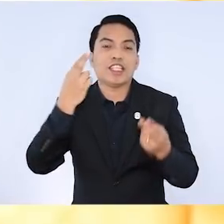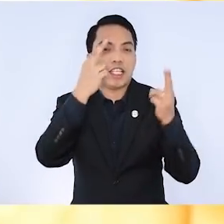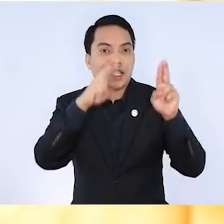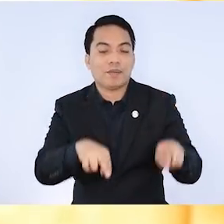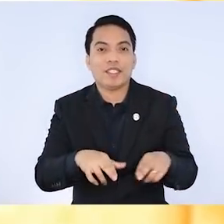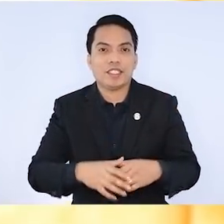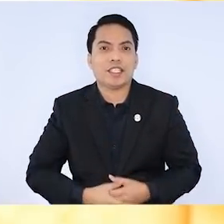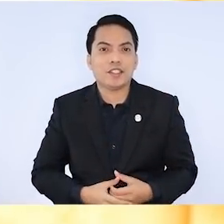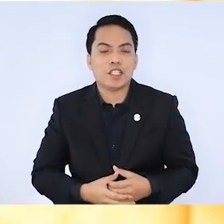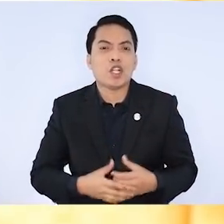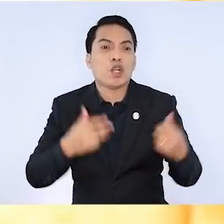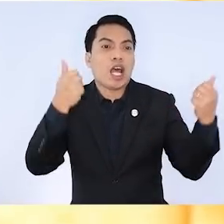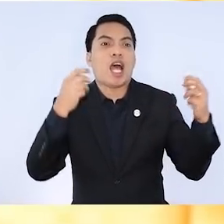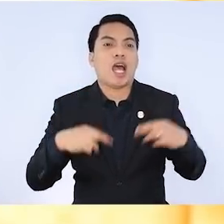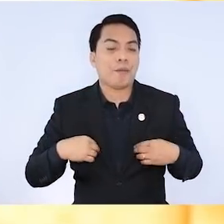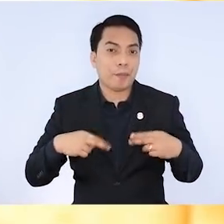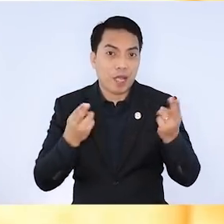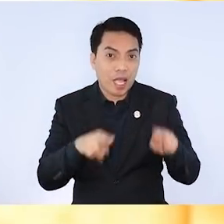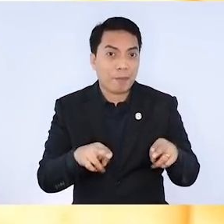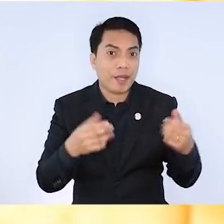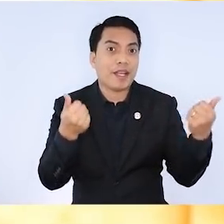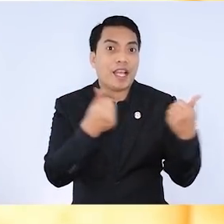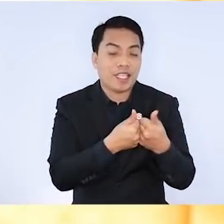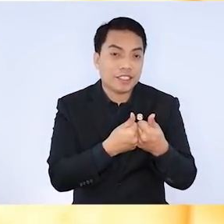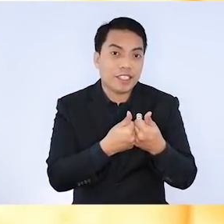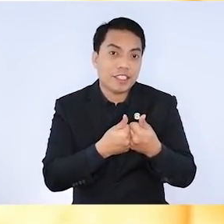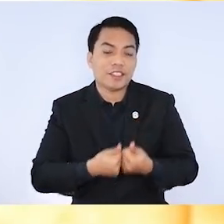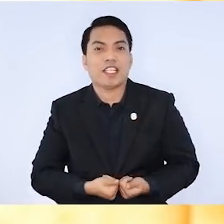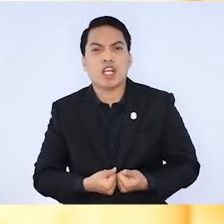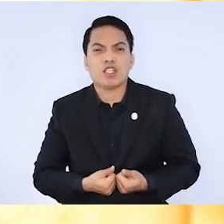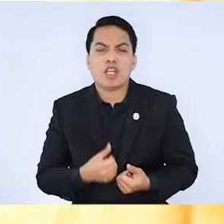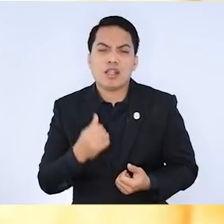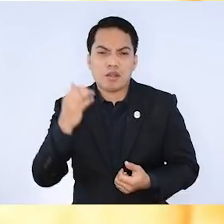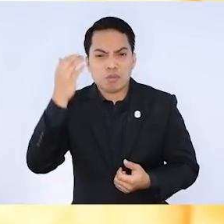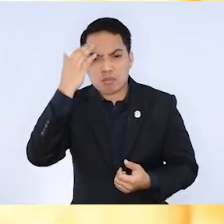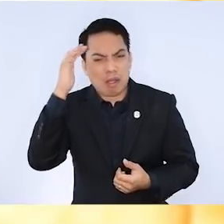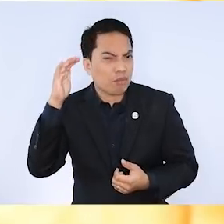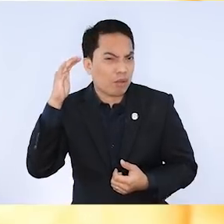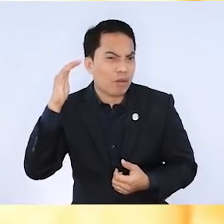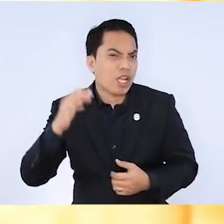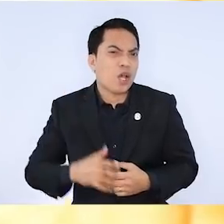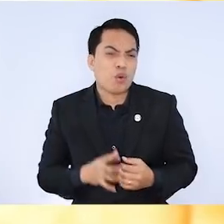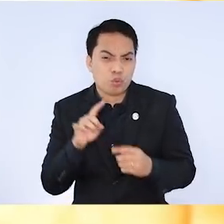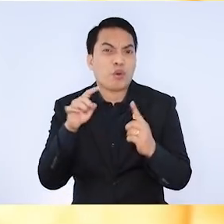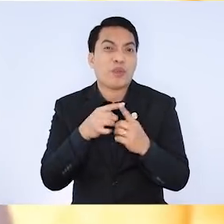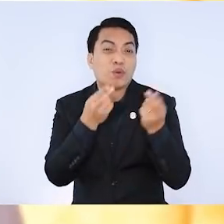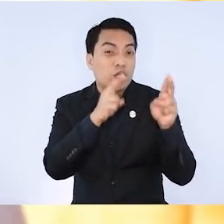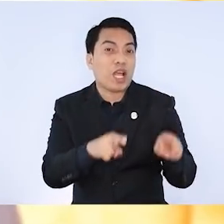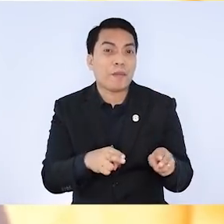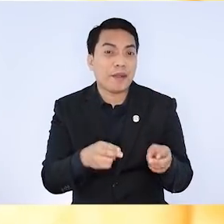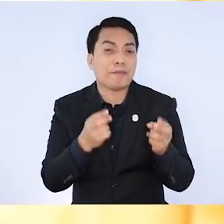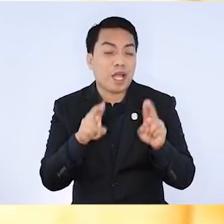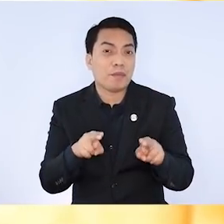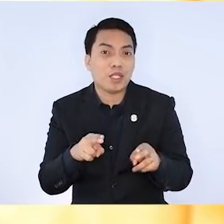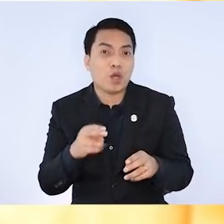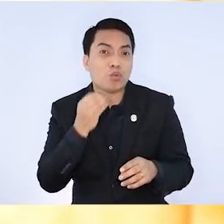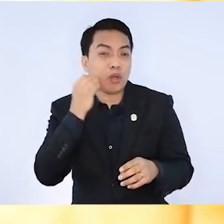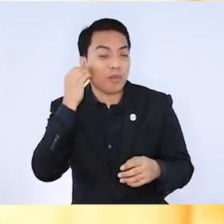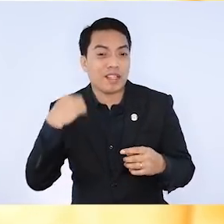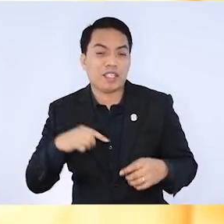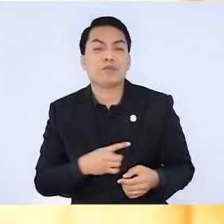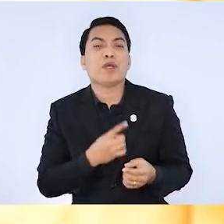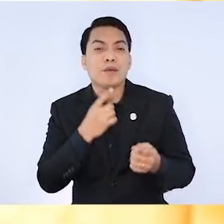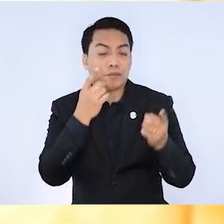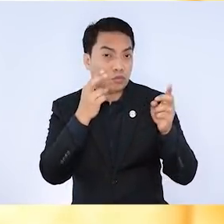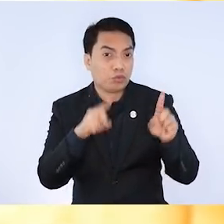aksidente, di natin alam kung kailan mangyayari. Kahit nga sa tahanan natin, posibleng mangyari. Kailangan